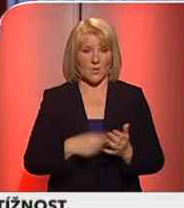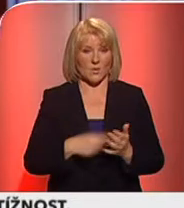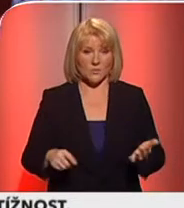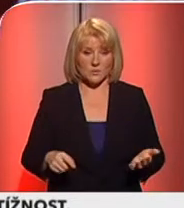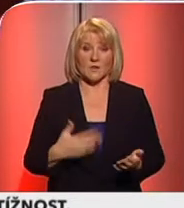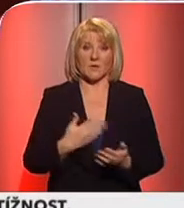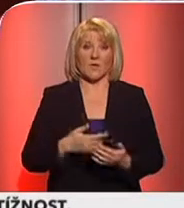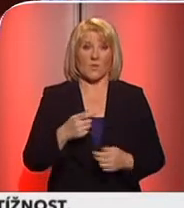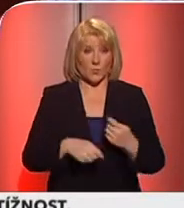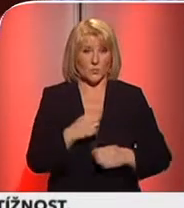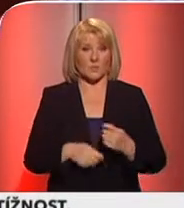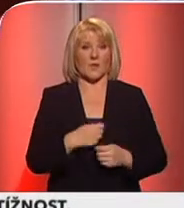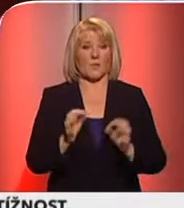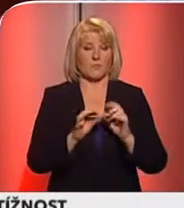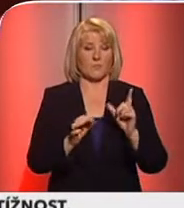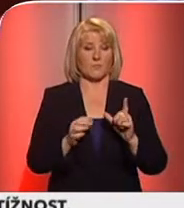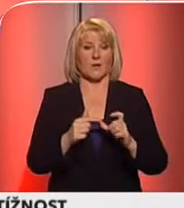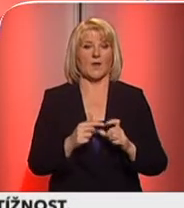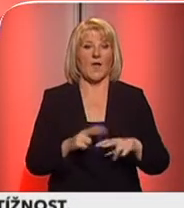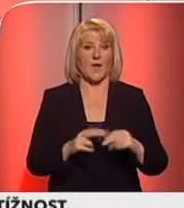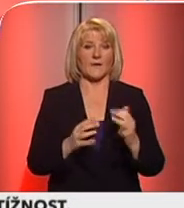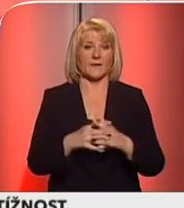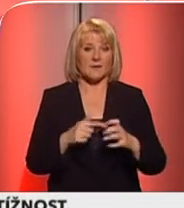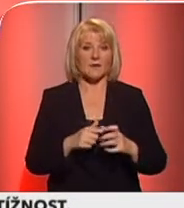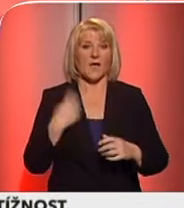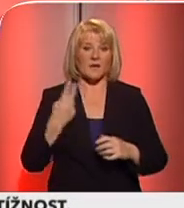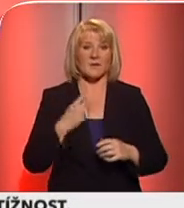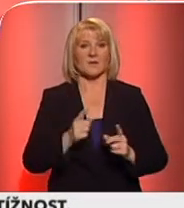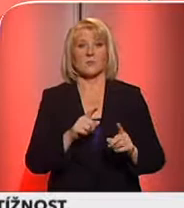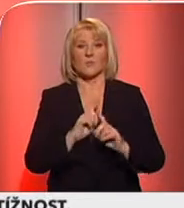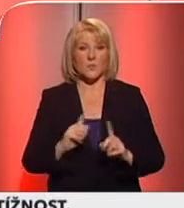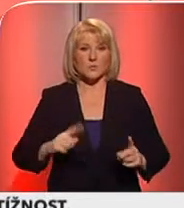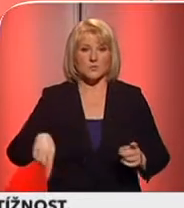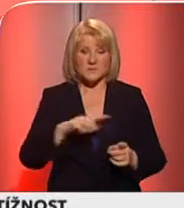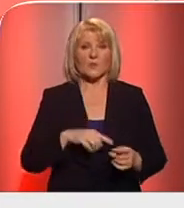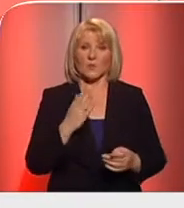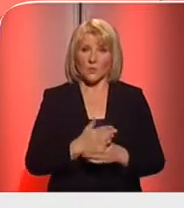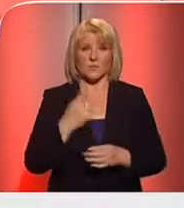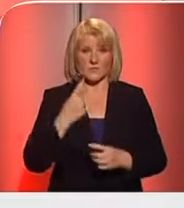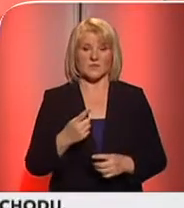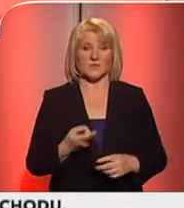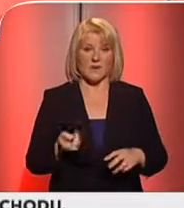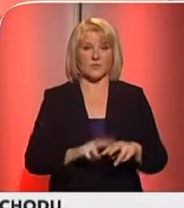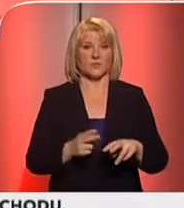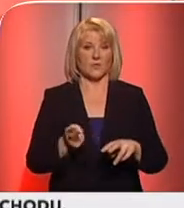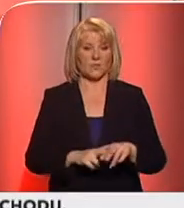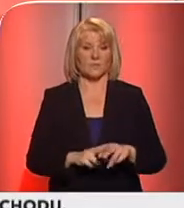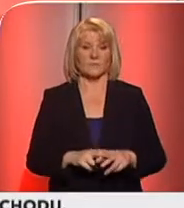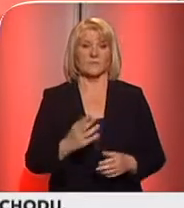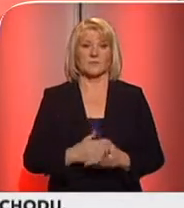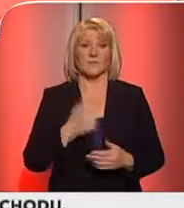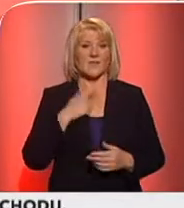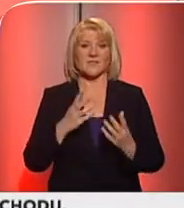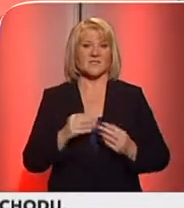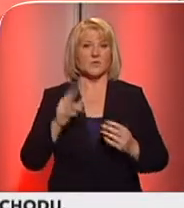touhletou cestou začali ubírat Blair a spol a další, tak to přesně je dopad teď, který řeší celá ta Evropa. Teď se nechci bavit o